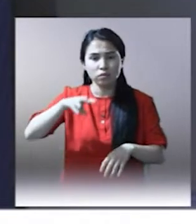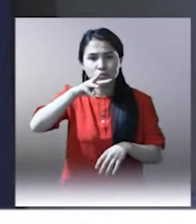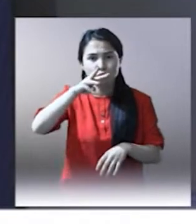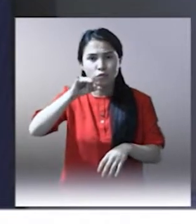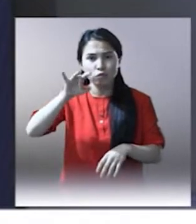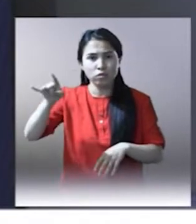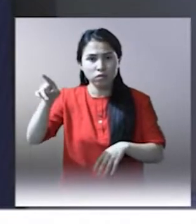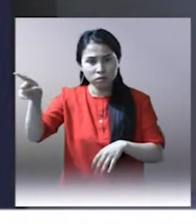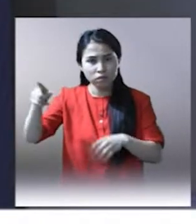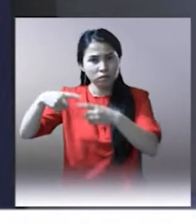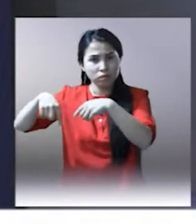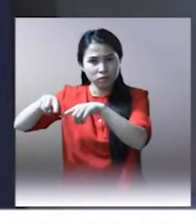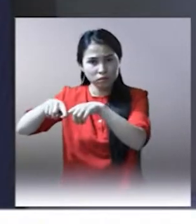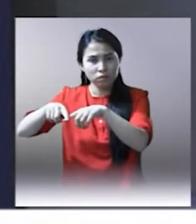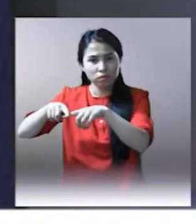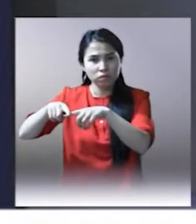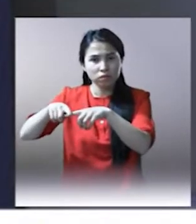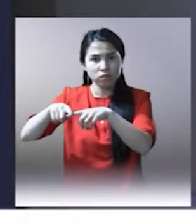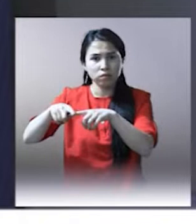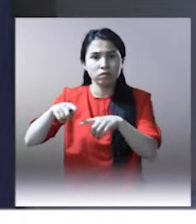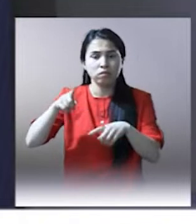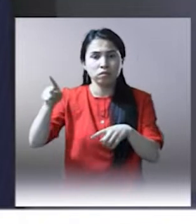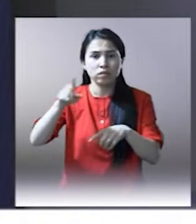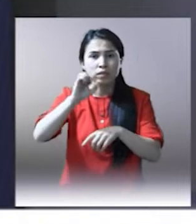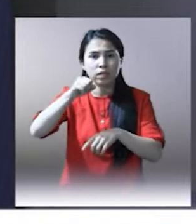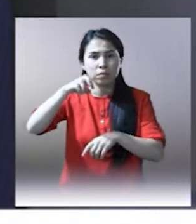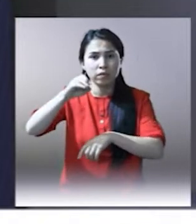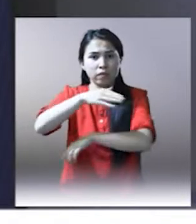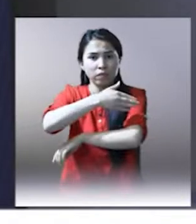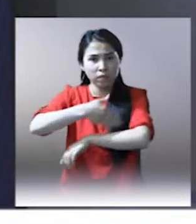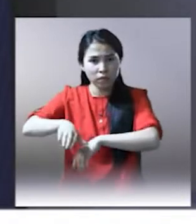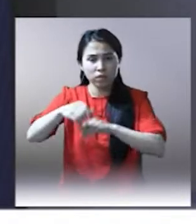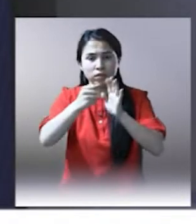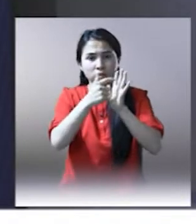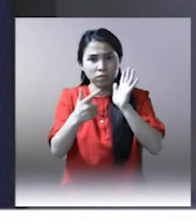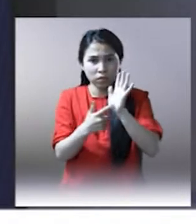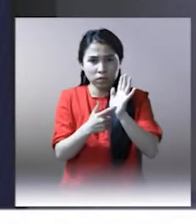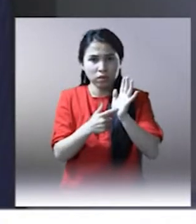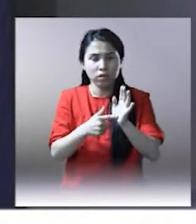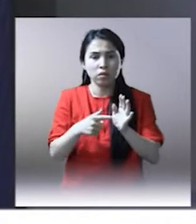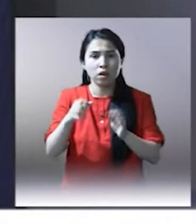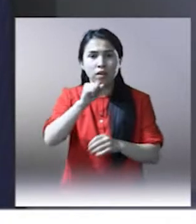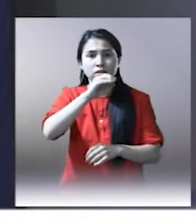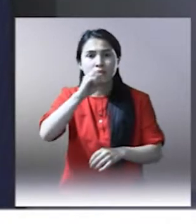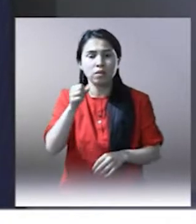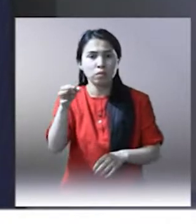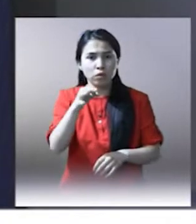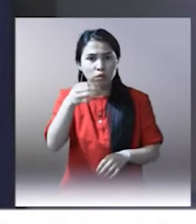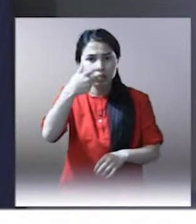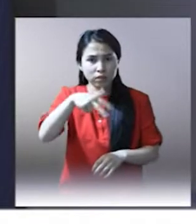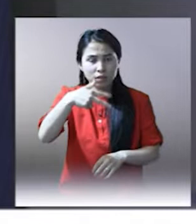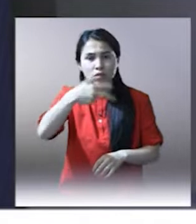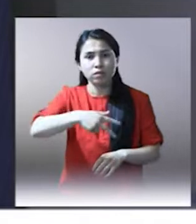қарасты Самал мөлтек ауданы 50-ші үй, Сатпаев көшесіндегі нөмір 17, Аса мөлтек ауданындағы нөмір